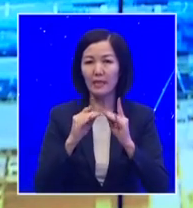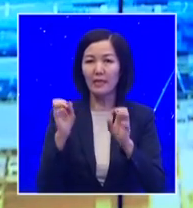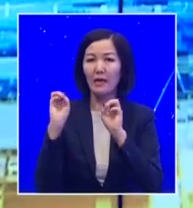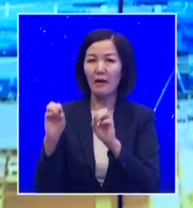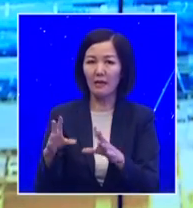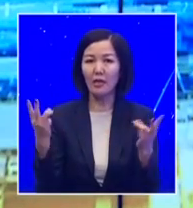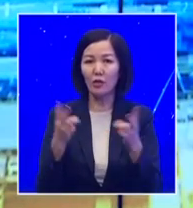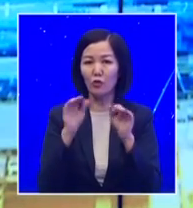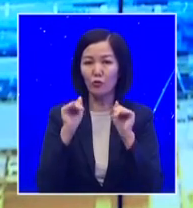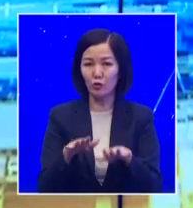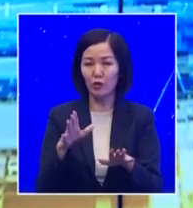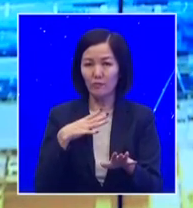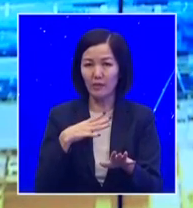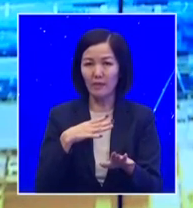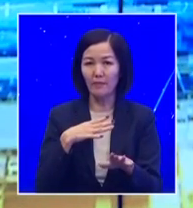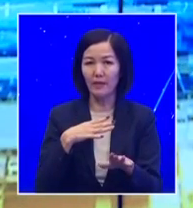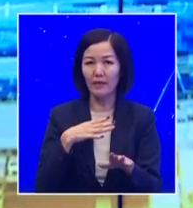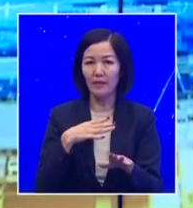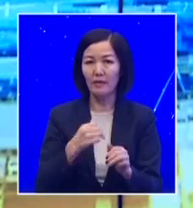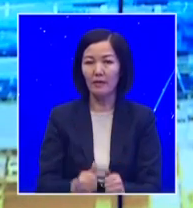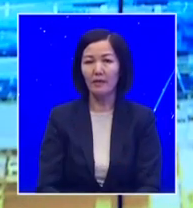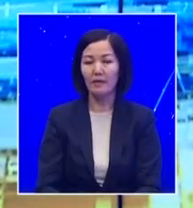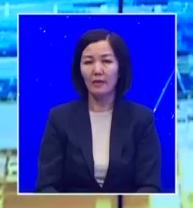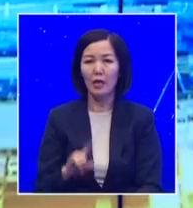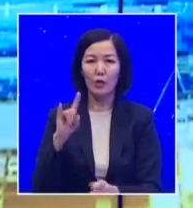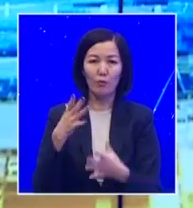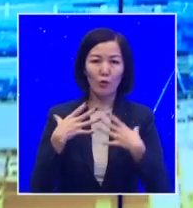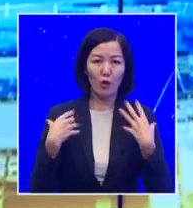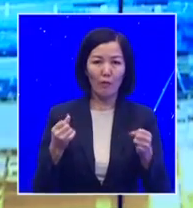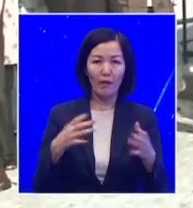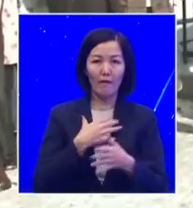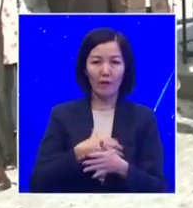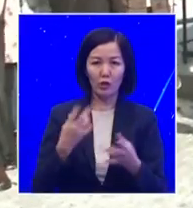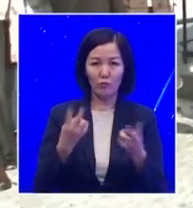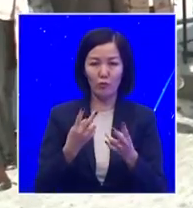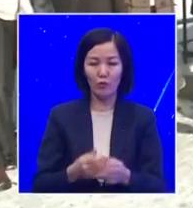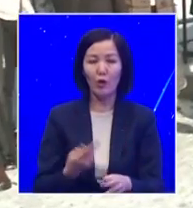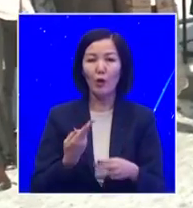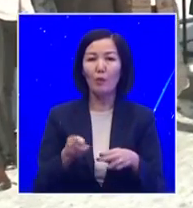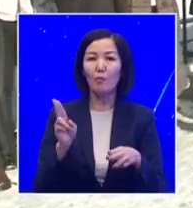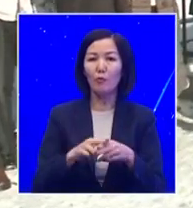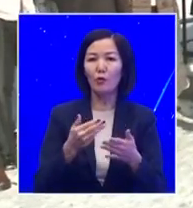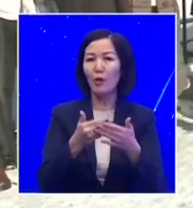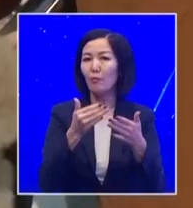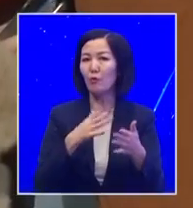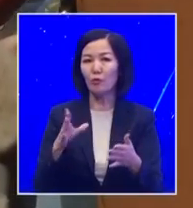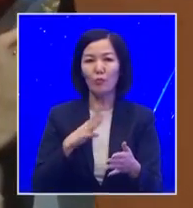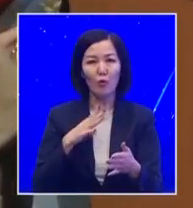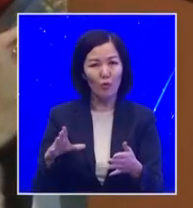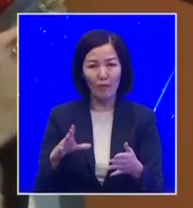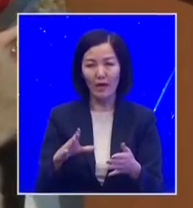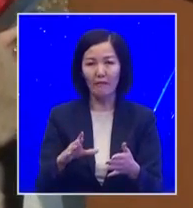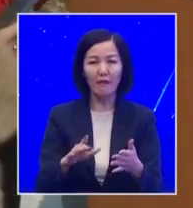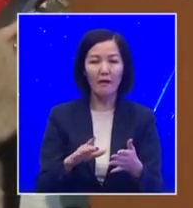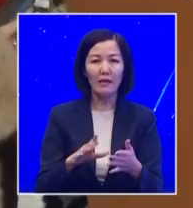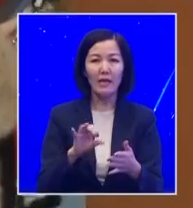қалдырғандары жөн деген ұйғарым жасапты. Абзалы Баламандыға. Мұндай дүние бұрын соңды болмаған. Есік